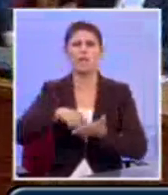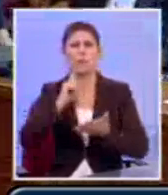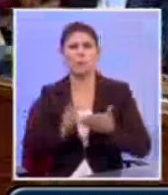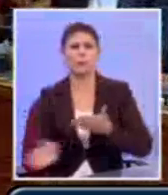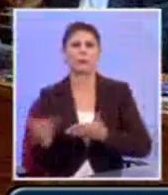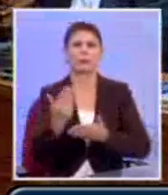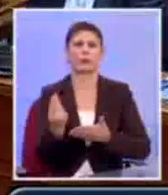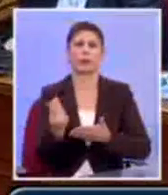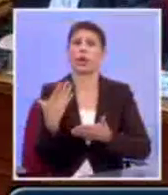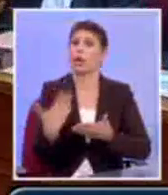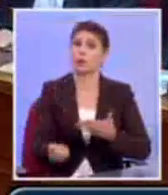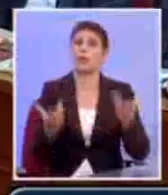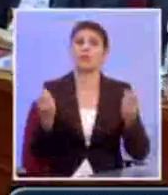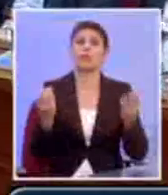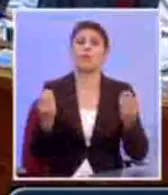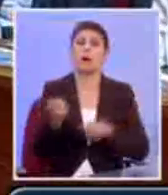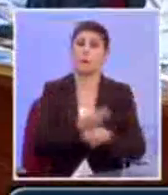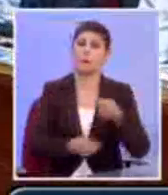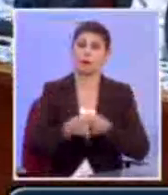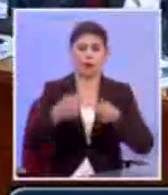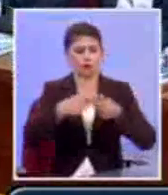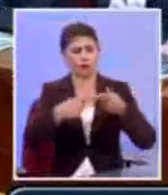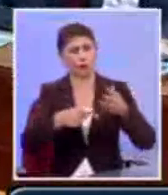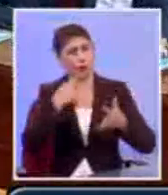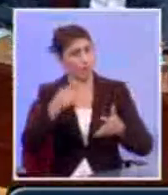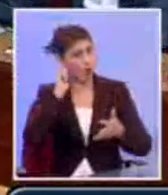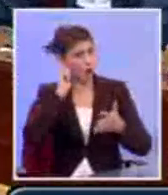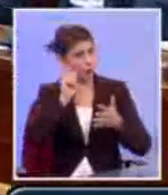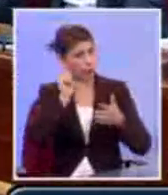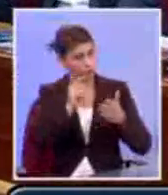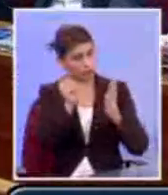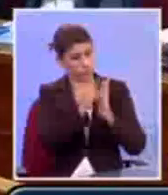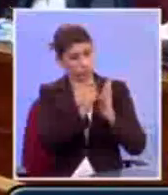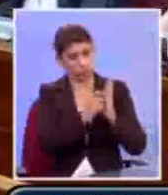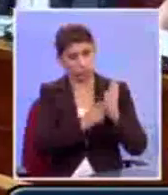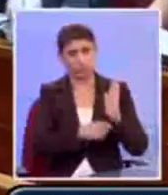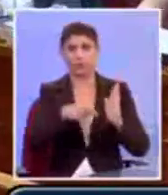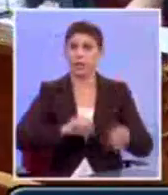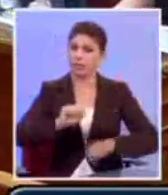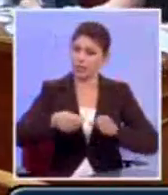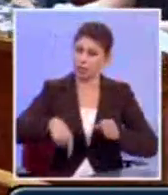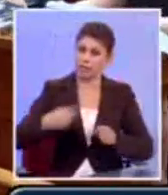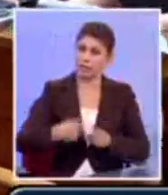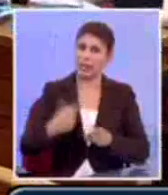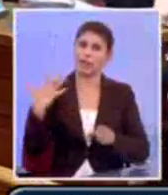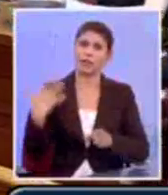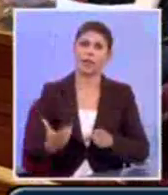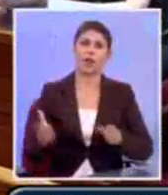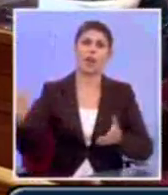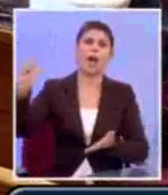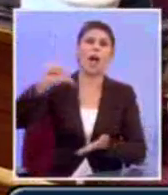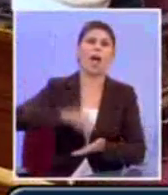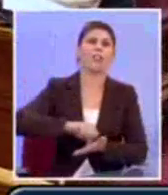και πολλές άλλες επιχειρήσεις, τις κατονόμασε, που δραστηριοποιούνται εδώ και που έχουν την έδρα τους